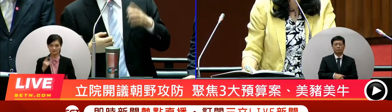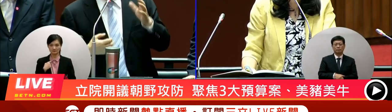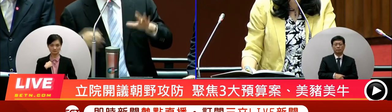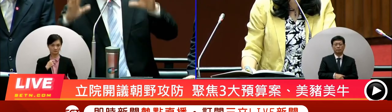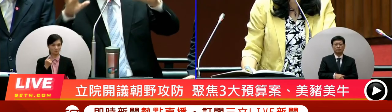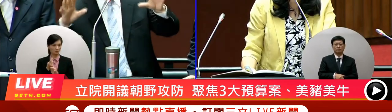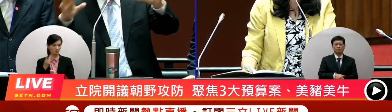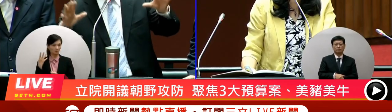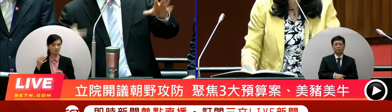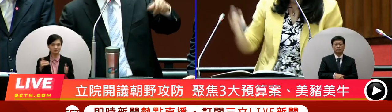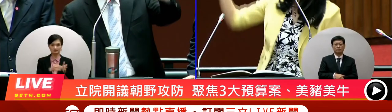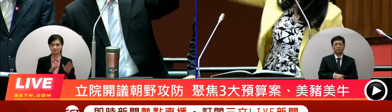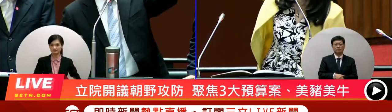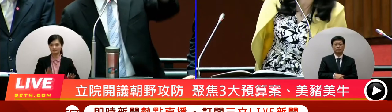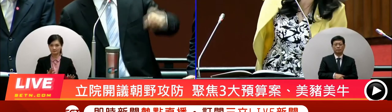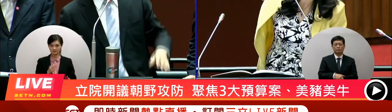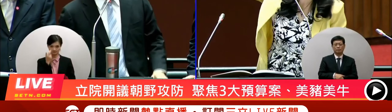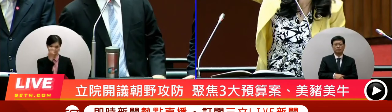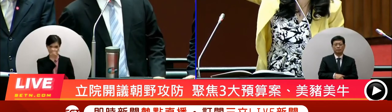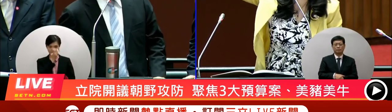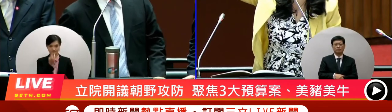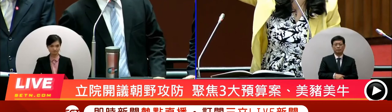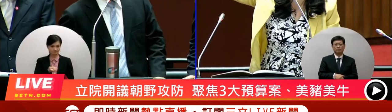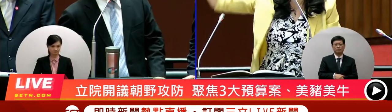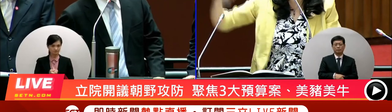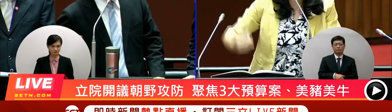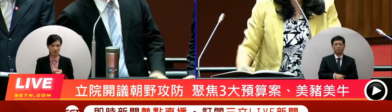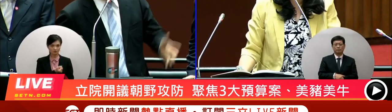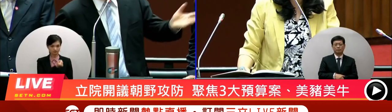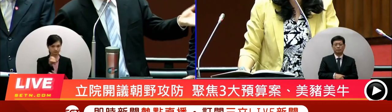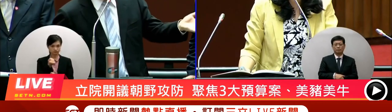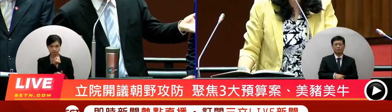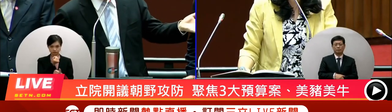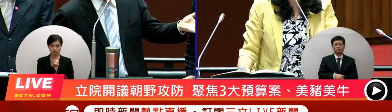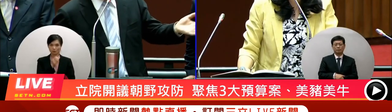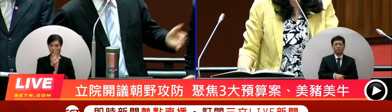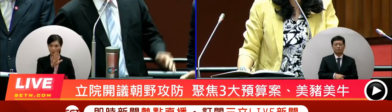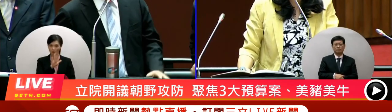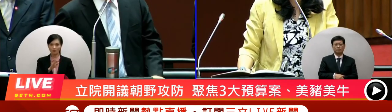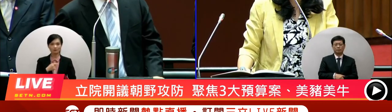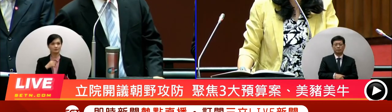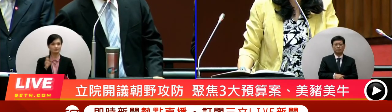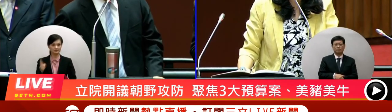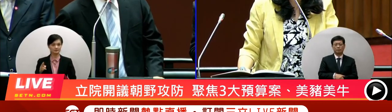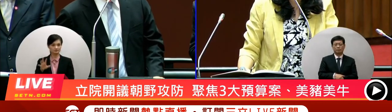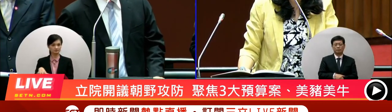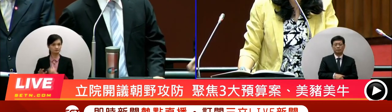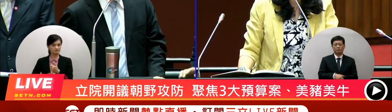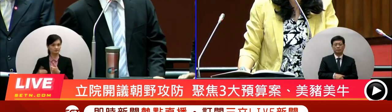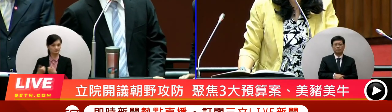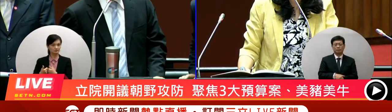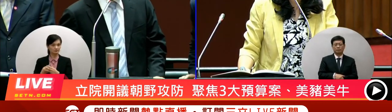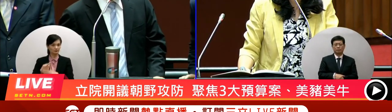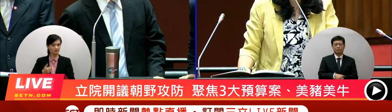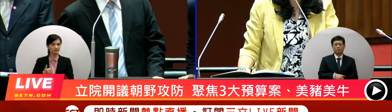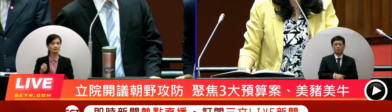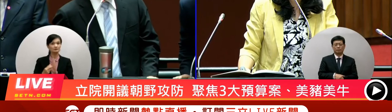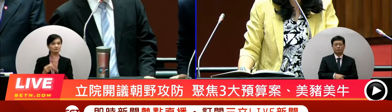那委员所说的这理想，我们也会往这一方面来做。那我请农委会主委给你报告。 我特别要跟委员报